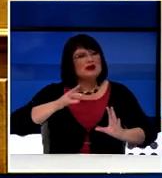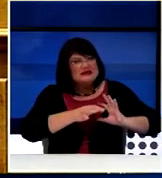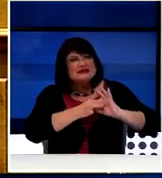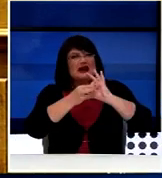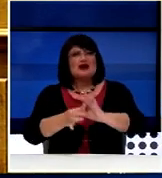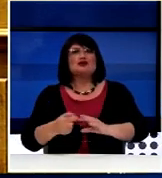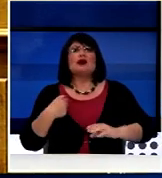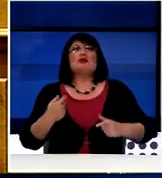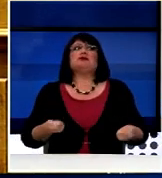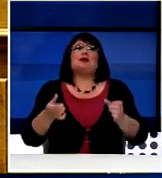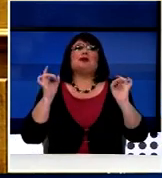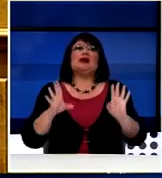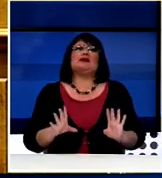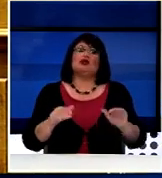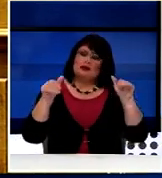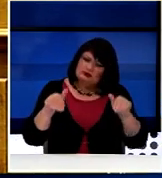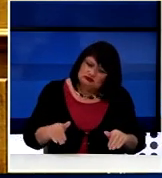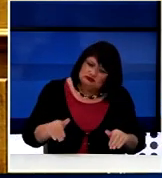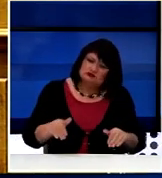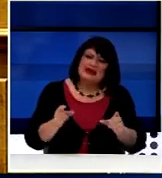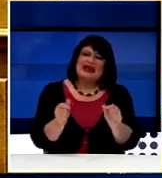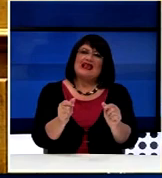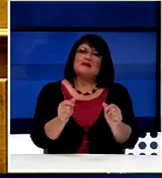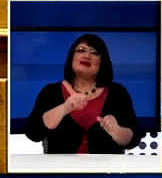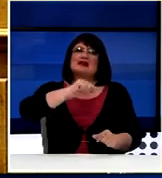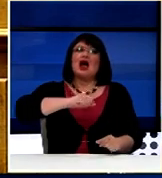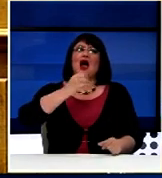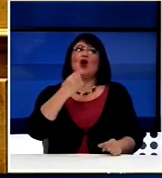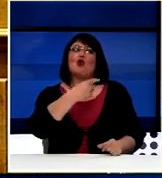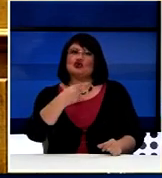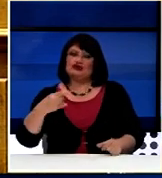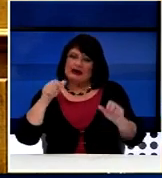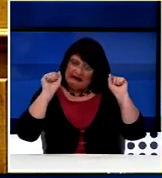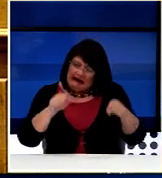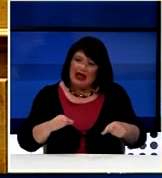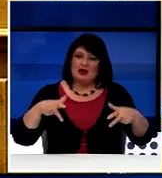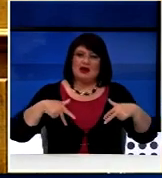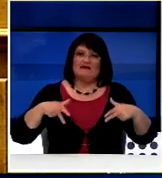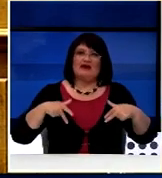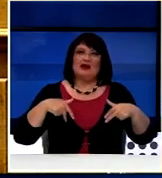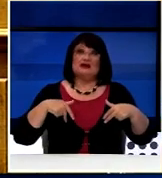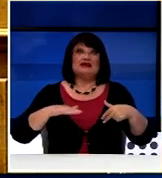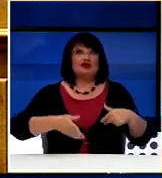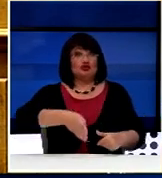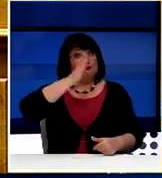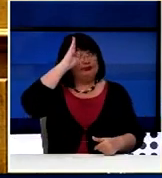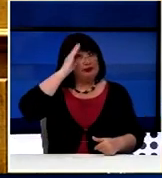Μια κυβέρνηση που συμφωνεί σε ρυθμίσεις σε σχέση με τις θαλάσσιες ζώνες, οι οποίες μπορεί να μας κοστίσουν ακριβά στο